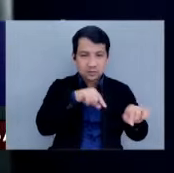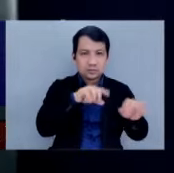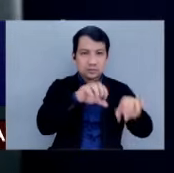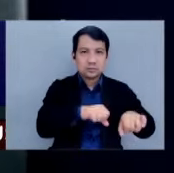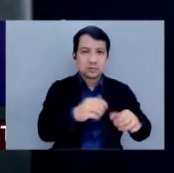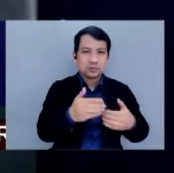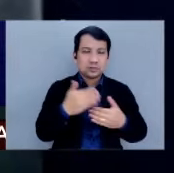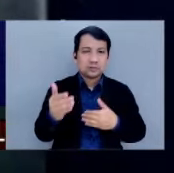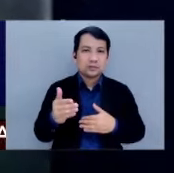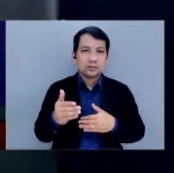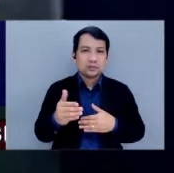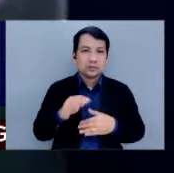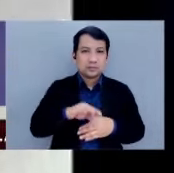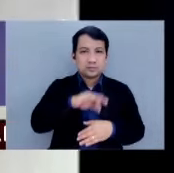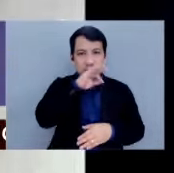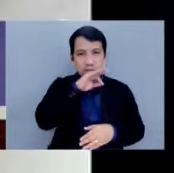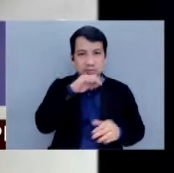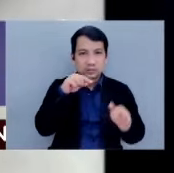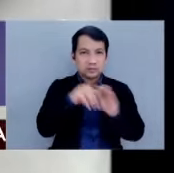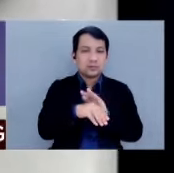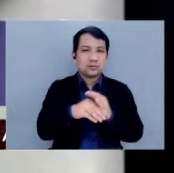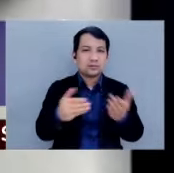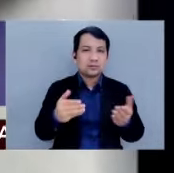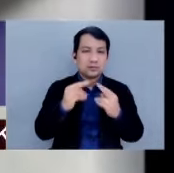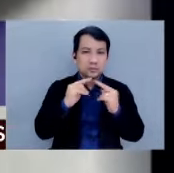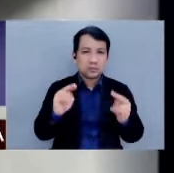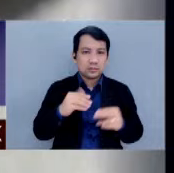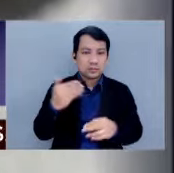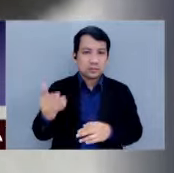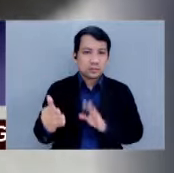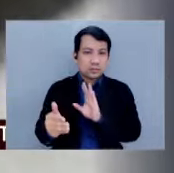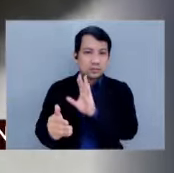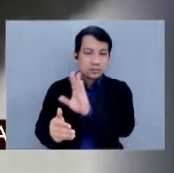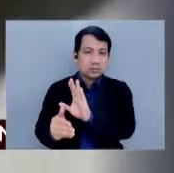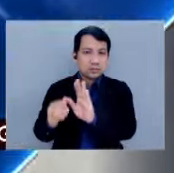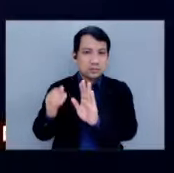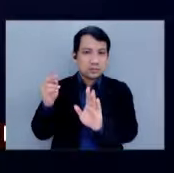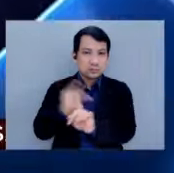kasong frustrated murder. Nagpapagaling naman sa ospital ang biktima.